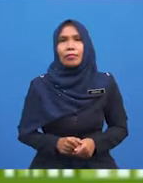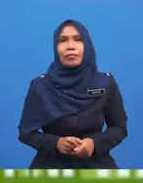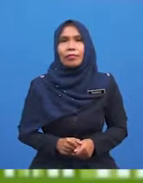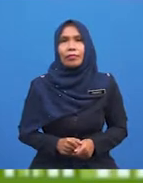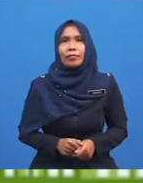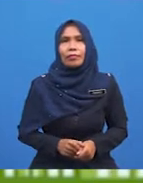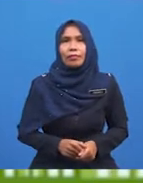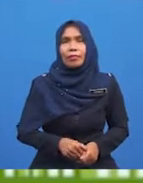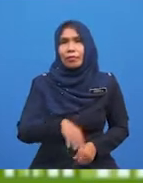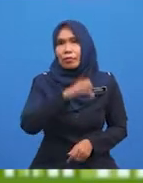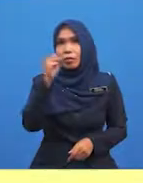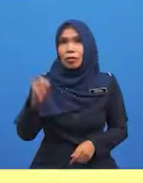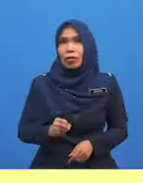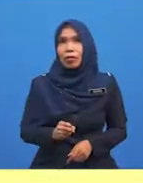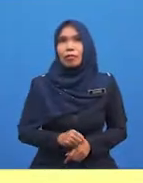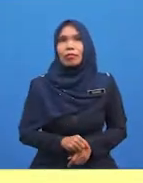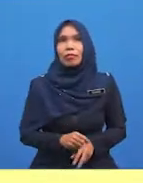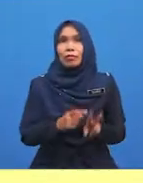dengan soalan kedua.